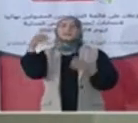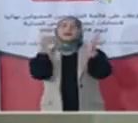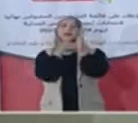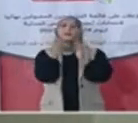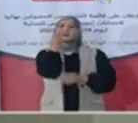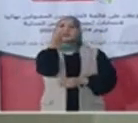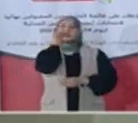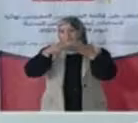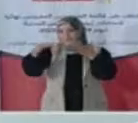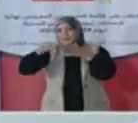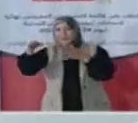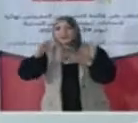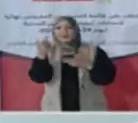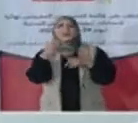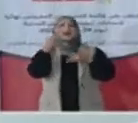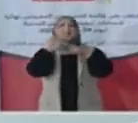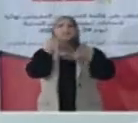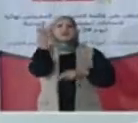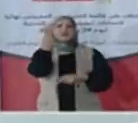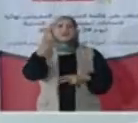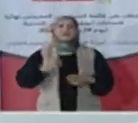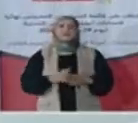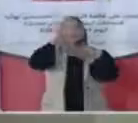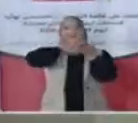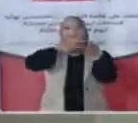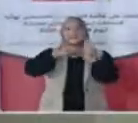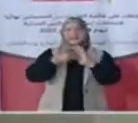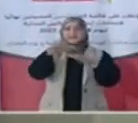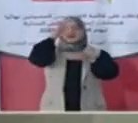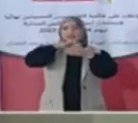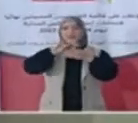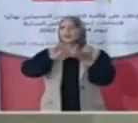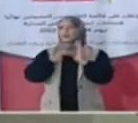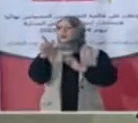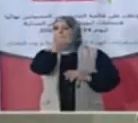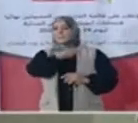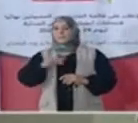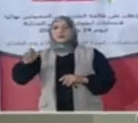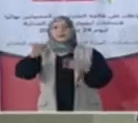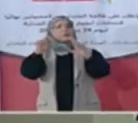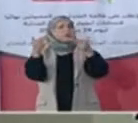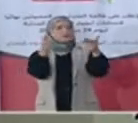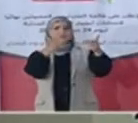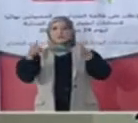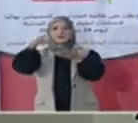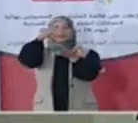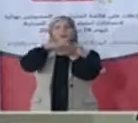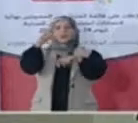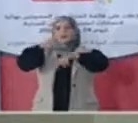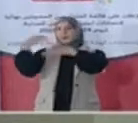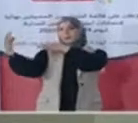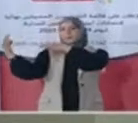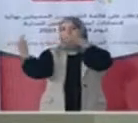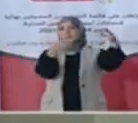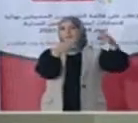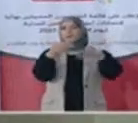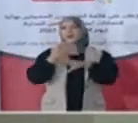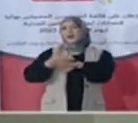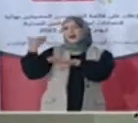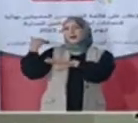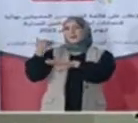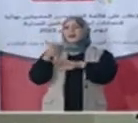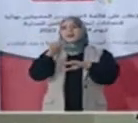2,327,918 عملية تثبت. إن شاء الله كل العمليات الانتخابية سوف تكون موجودة في كل المراكز بالتوقيت العادي، لأنه قبل كان